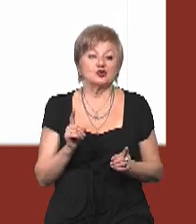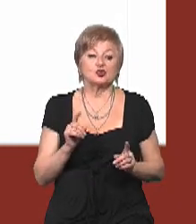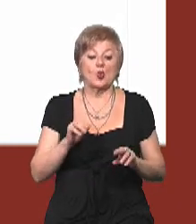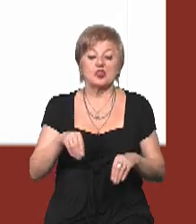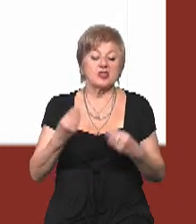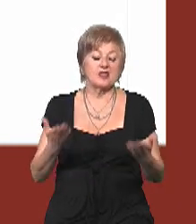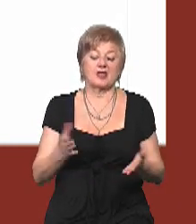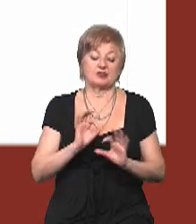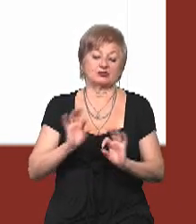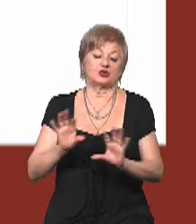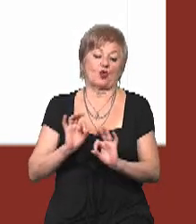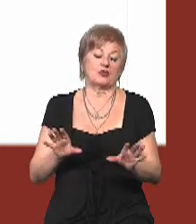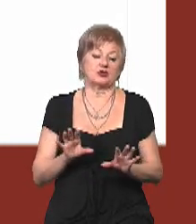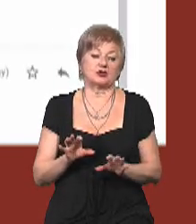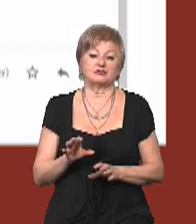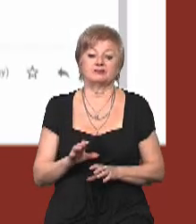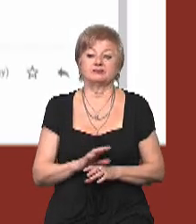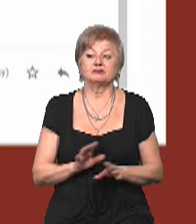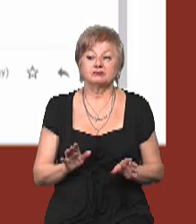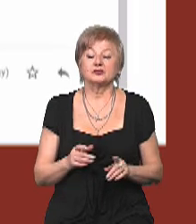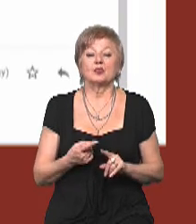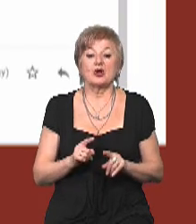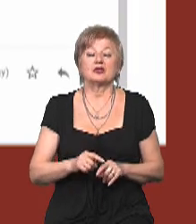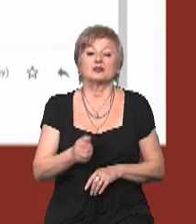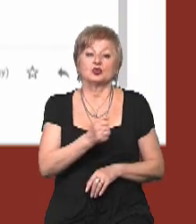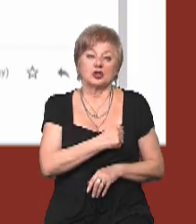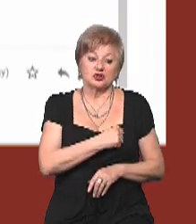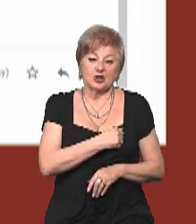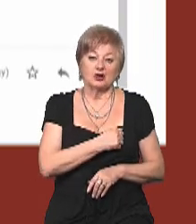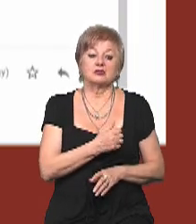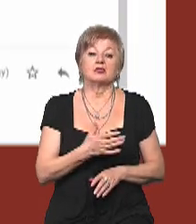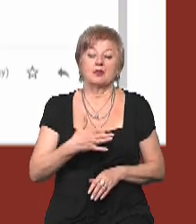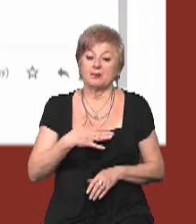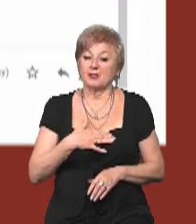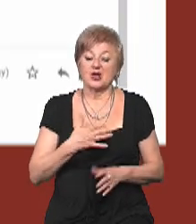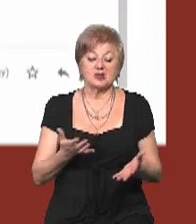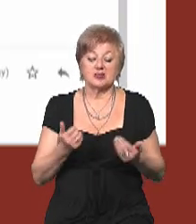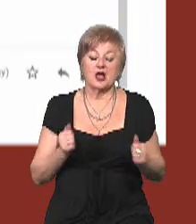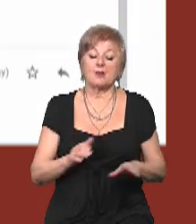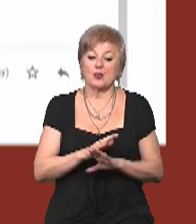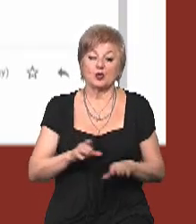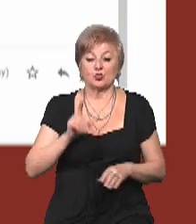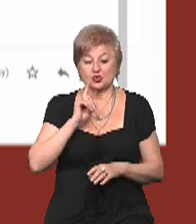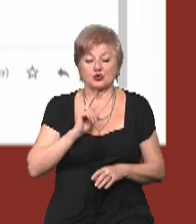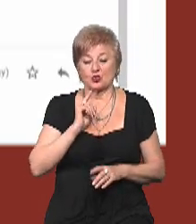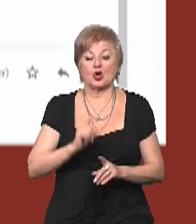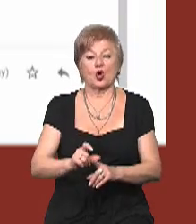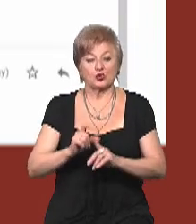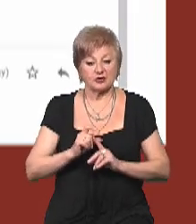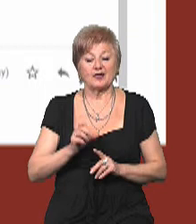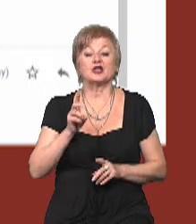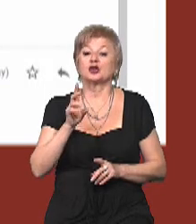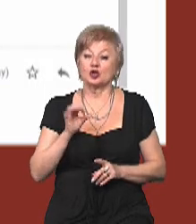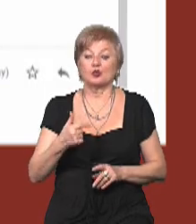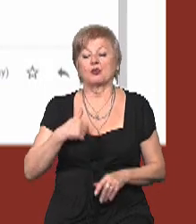дають коментарів. Не дають коментарів. Тому, на жаль, ми не отримали поки що цієї відповіді, але